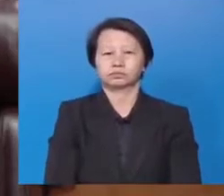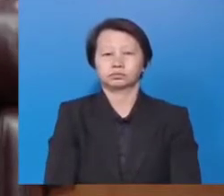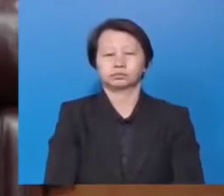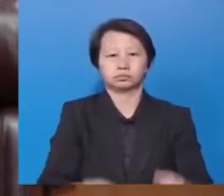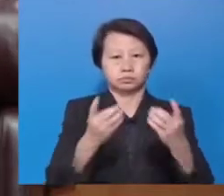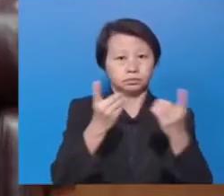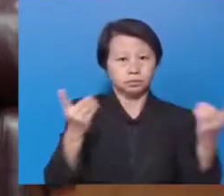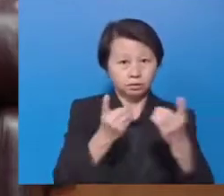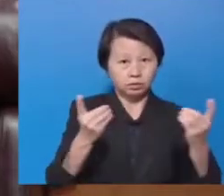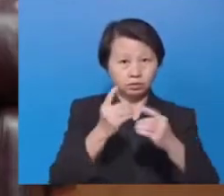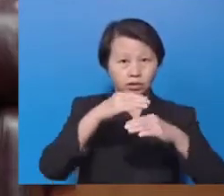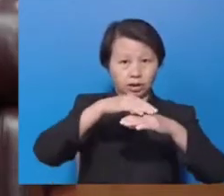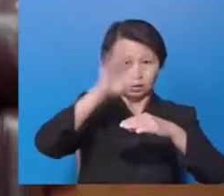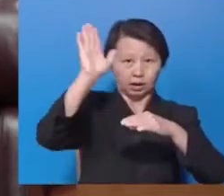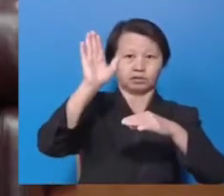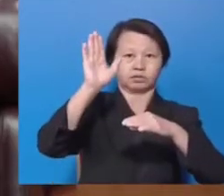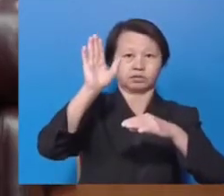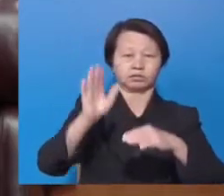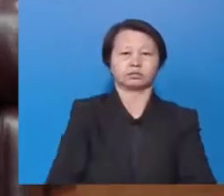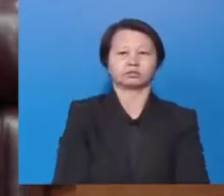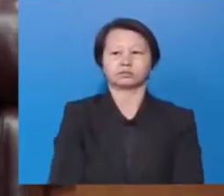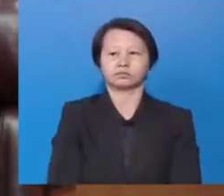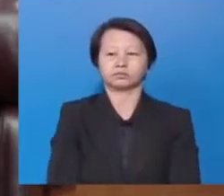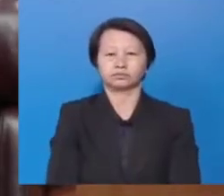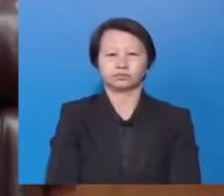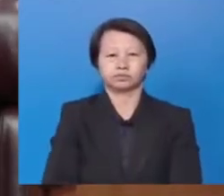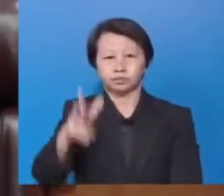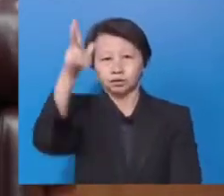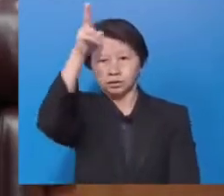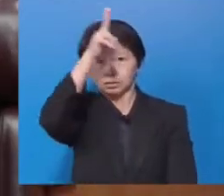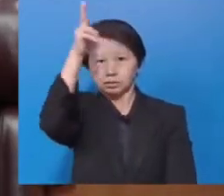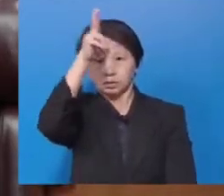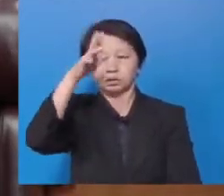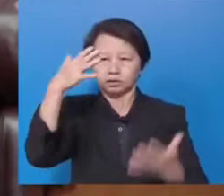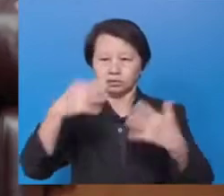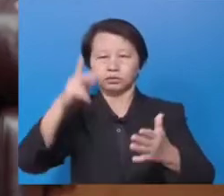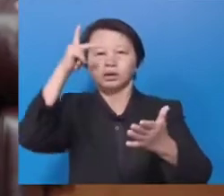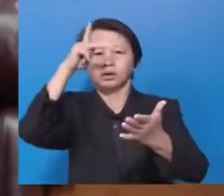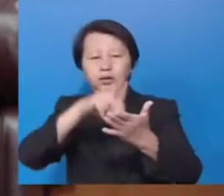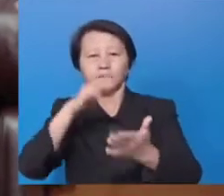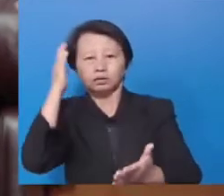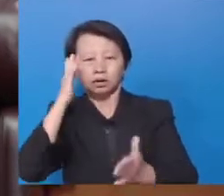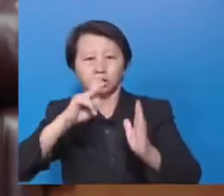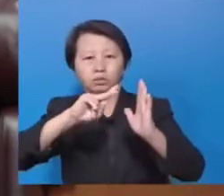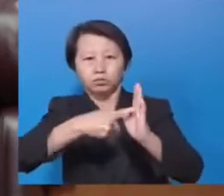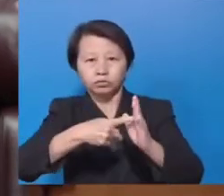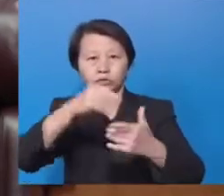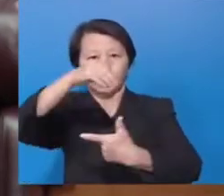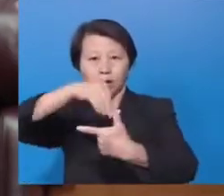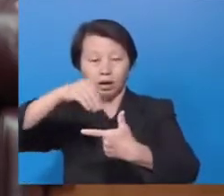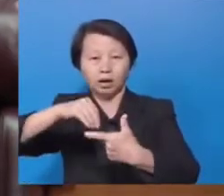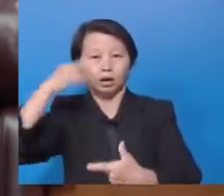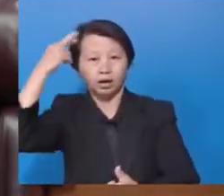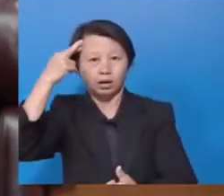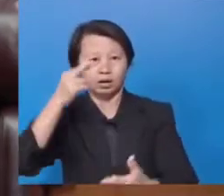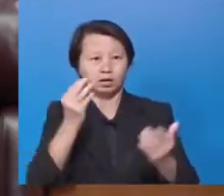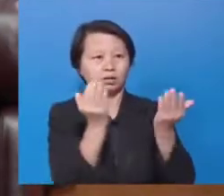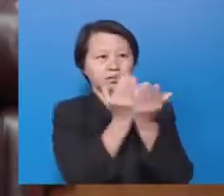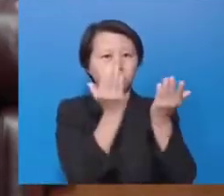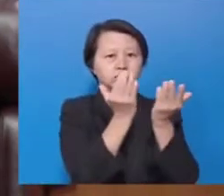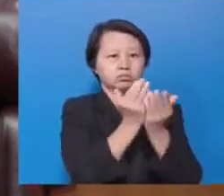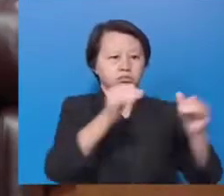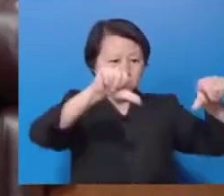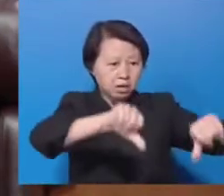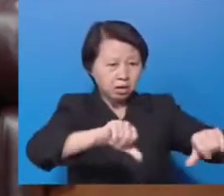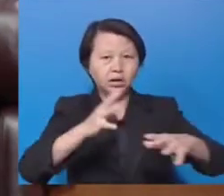Diploma dan ke atas Hai kerjaan telah mengenal pasti Puncak atau sebab graduan